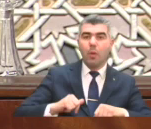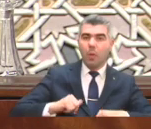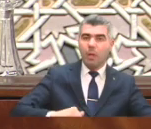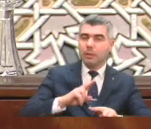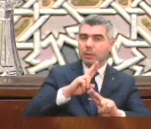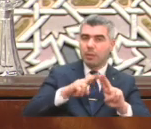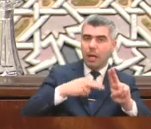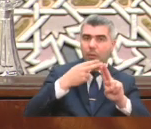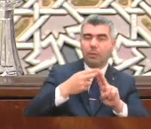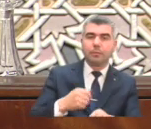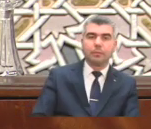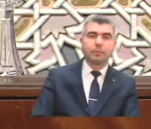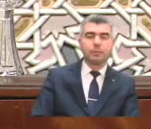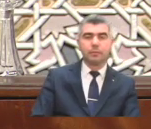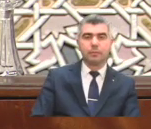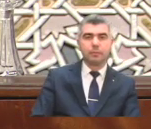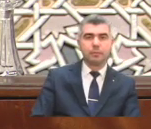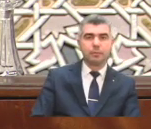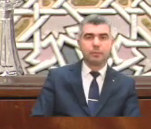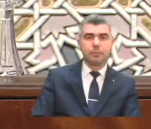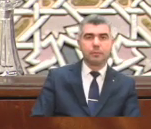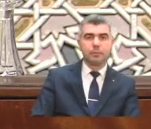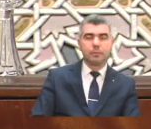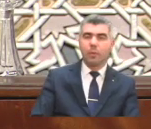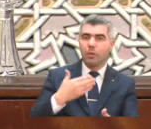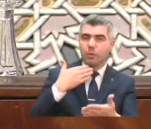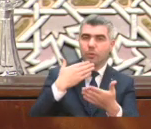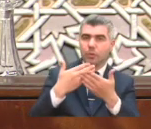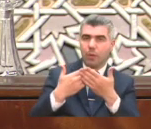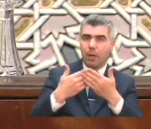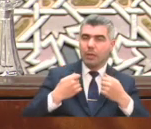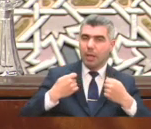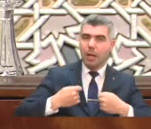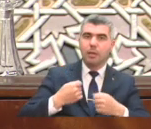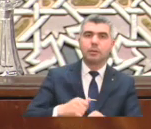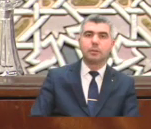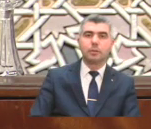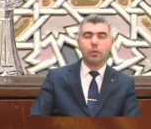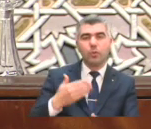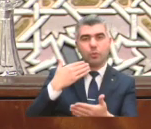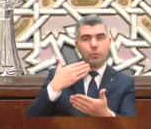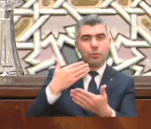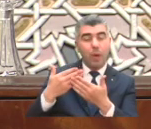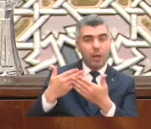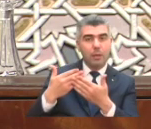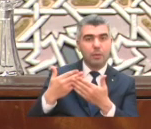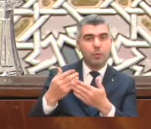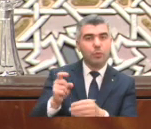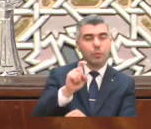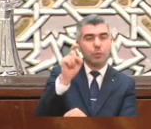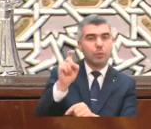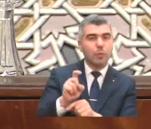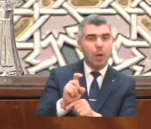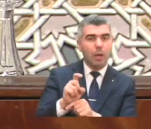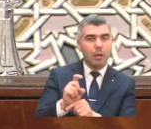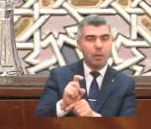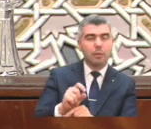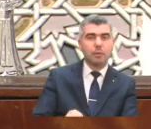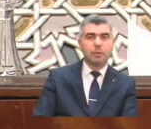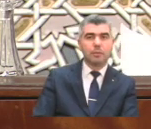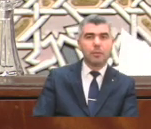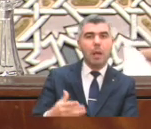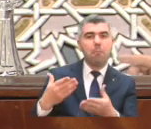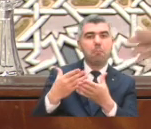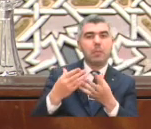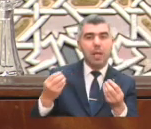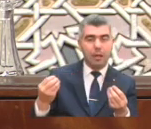الكلمه لكم السيده الوزيره. شكرا السيده الرئيسه، وشكرا على هذا السؤال اللي كرجع بزاف